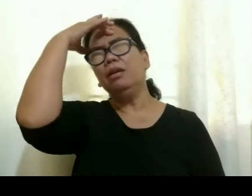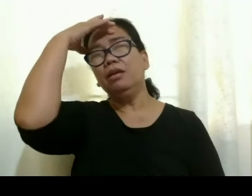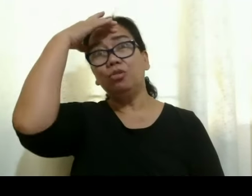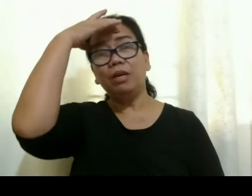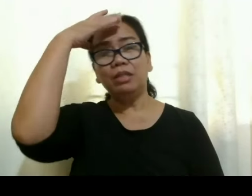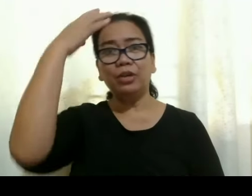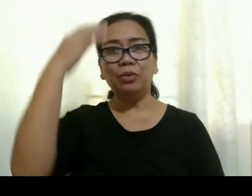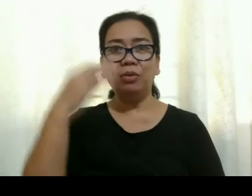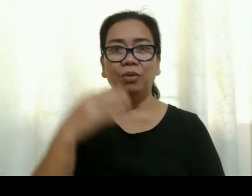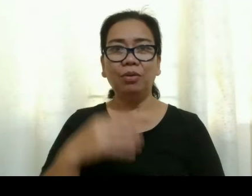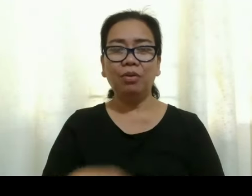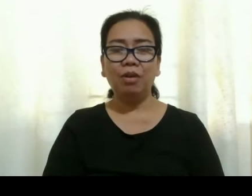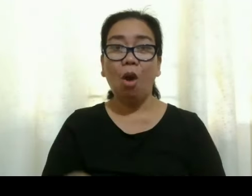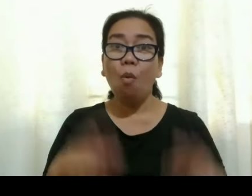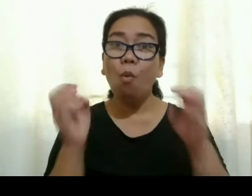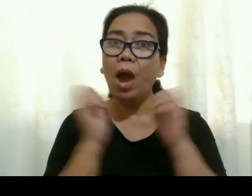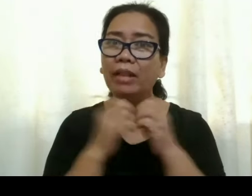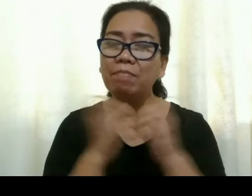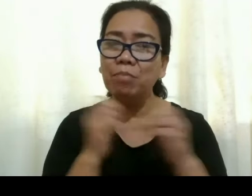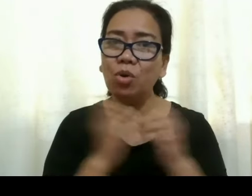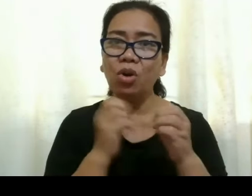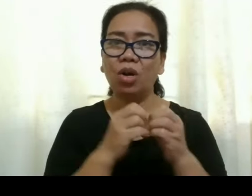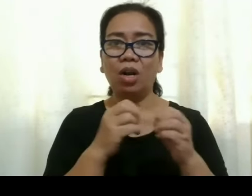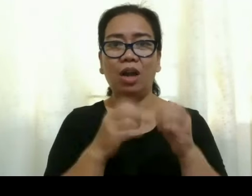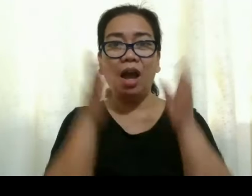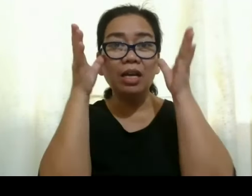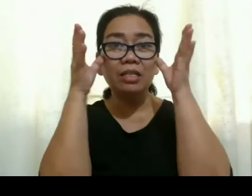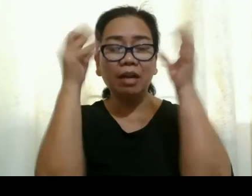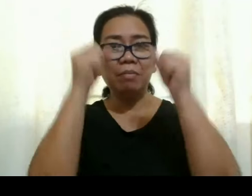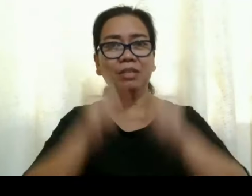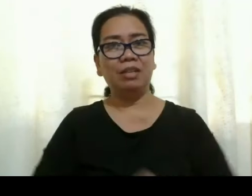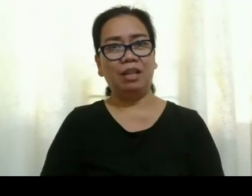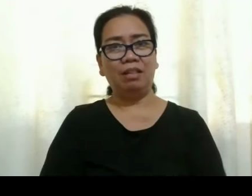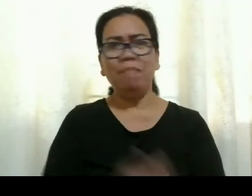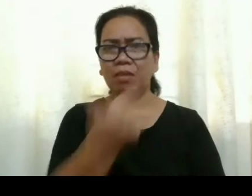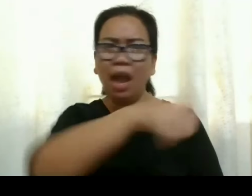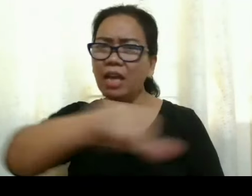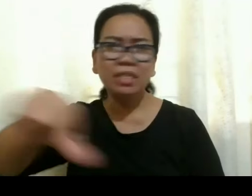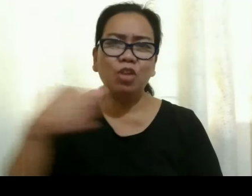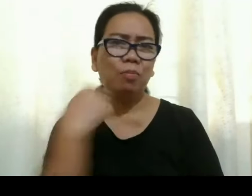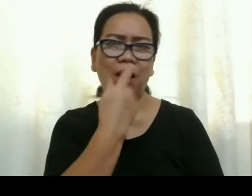natin, sumasakit yung ulo. What more ang isang presidente?